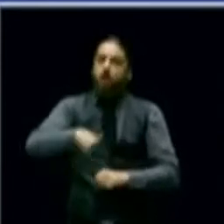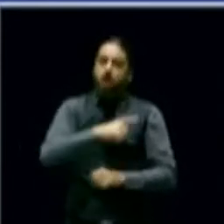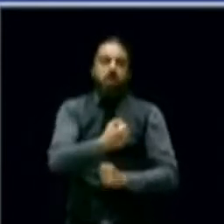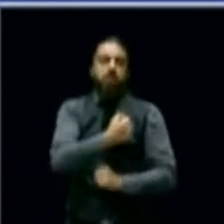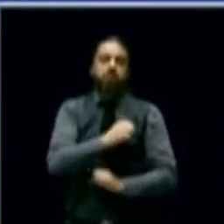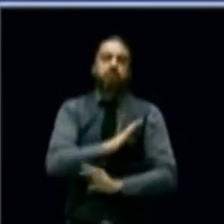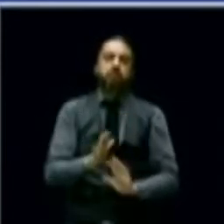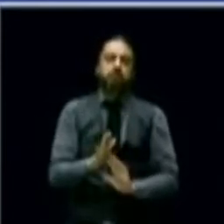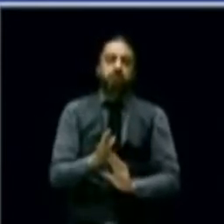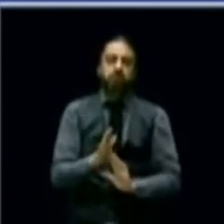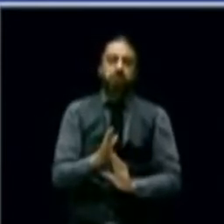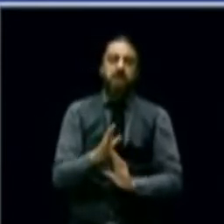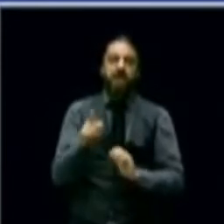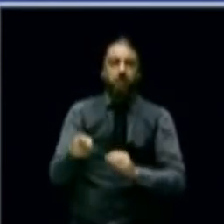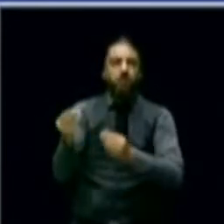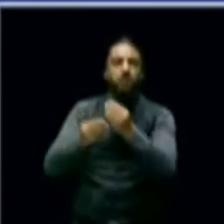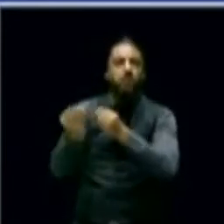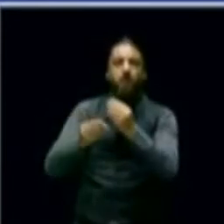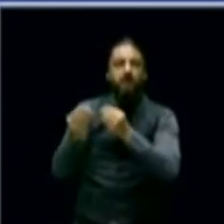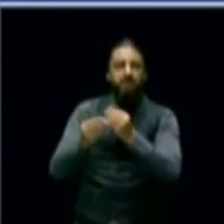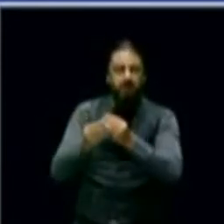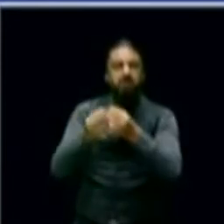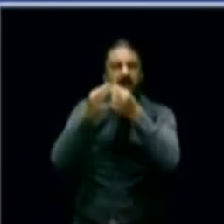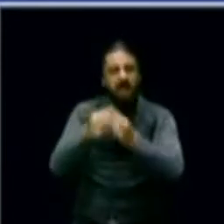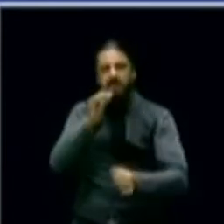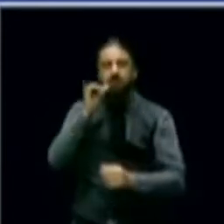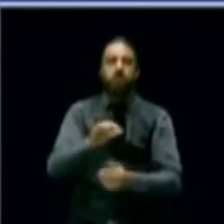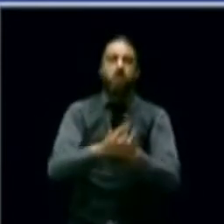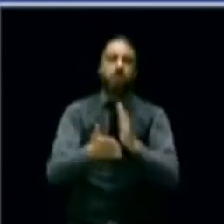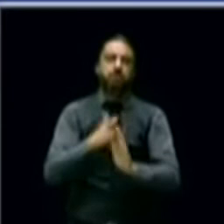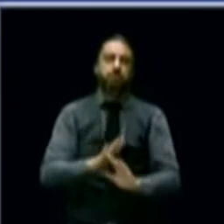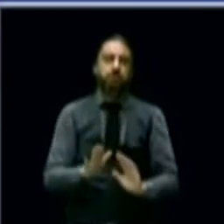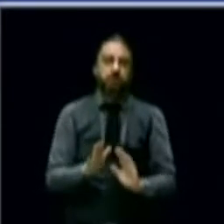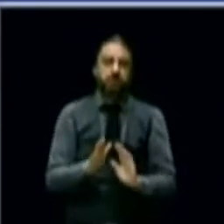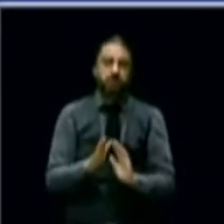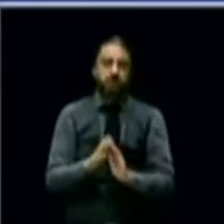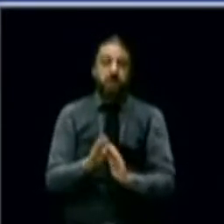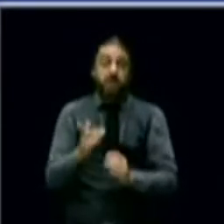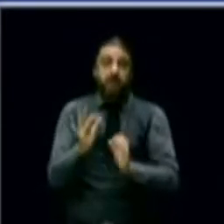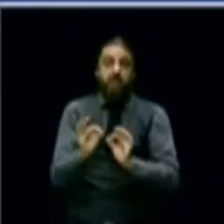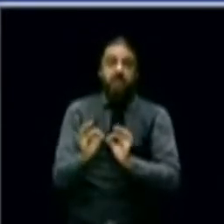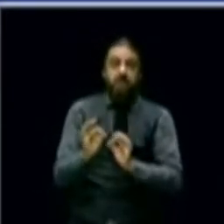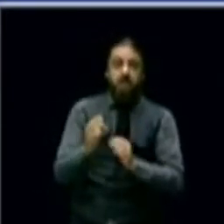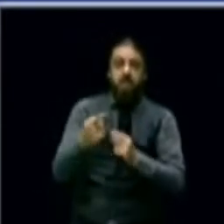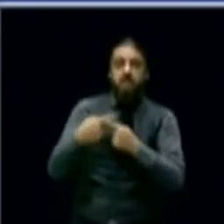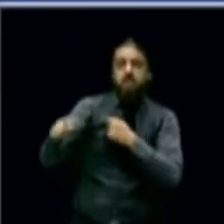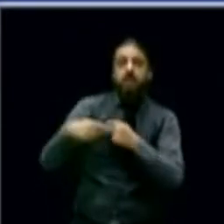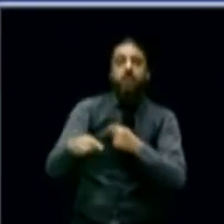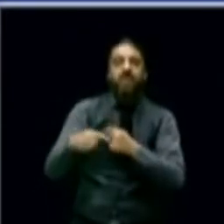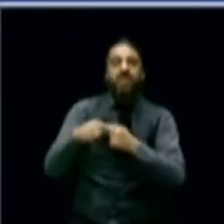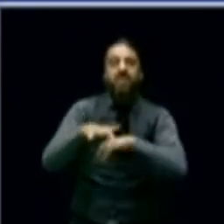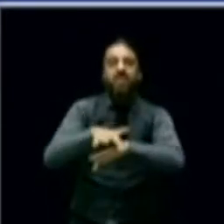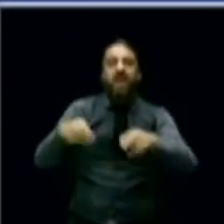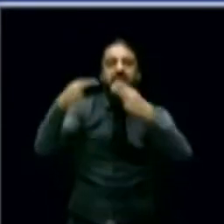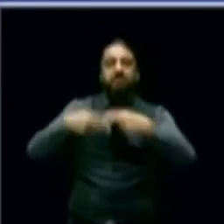ειρηνική διευθέτηση των προβλημάτων που έχουμε και ειδικά της διαφοράς μας ως προς τις θαλάσσιες